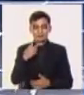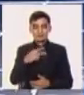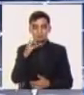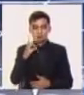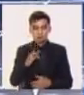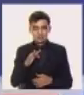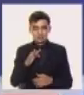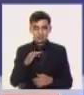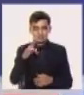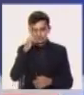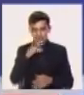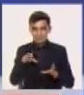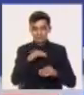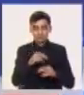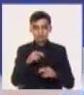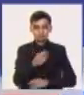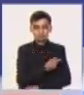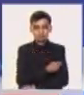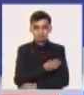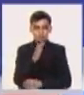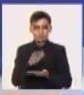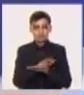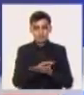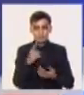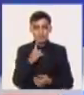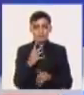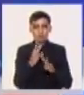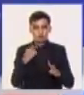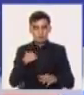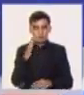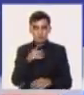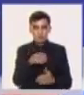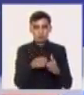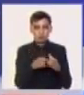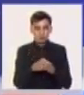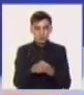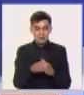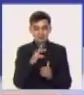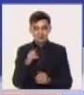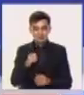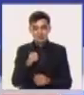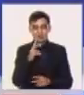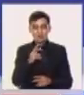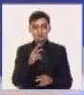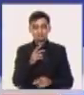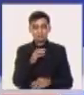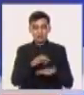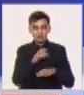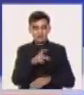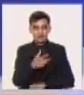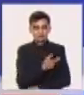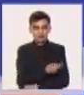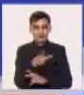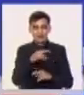населения. В первую очередь мы будем ориентироваться на эти группы. пациентов для того, чтобы их